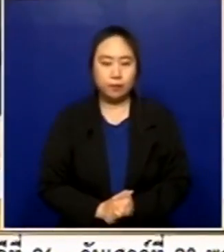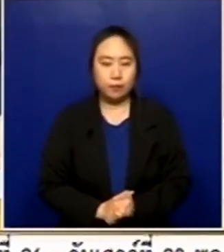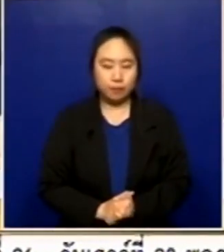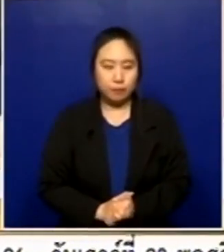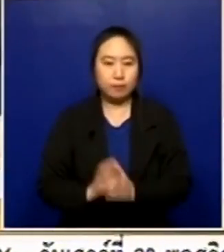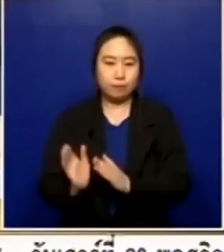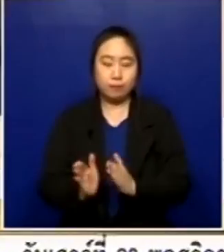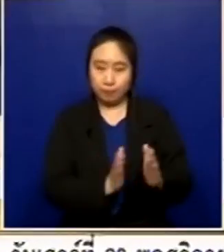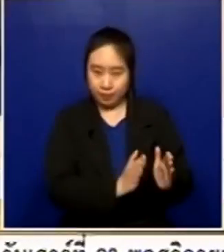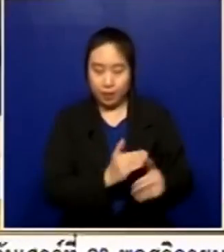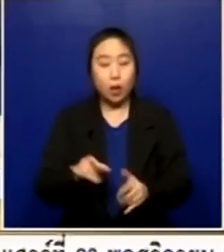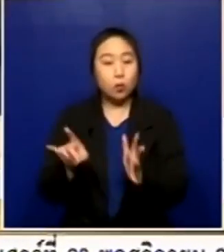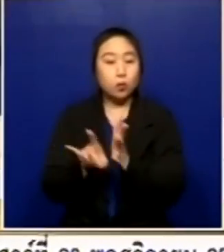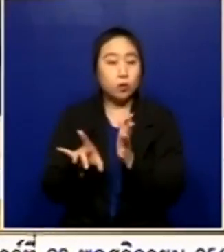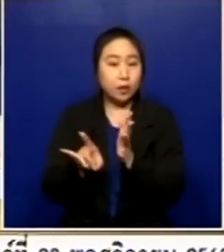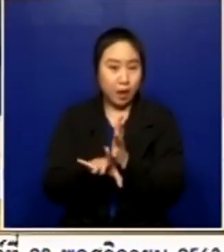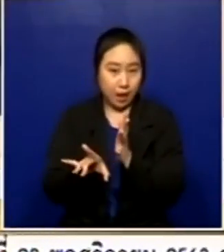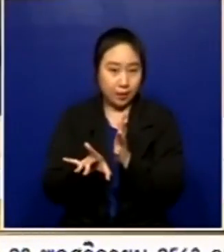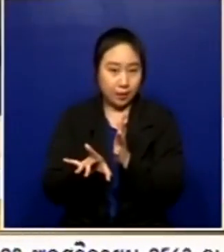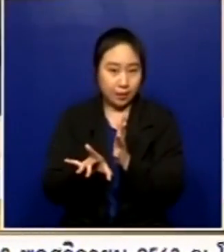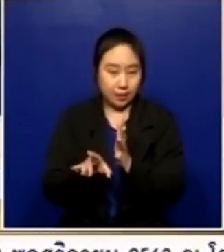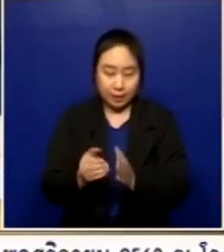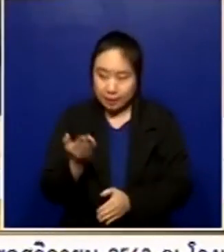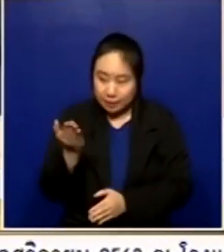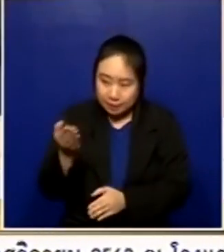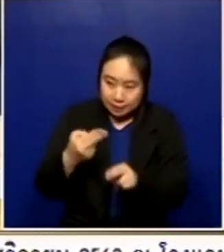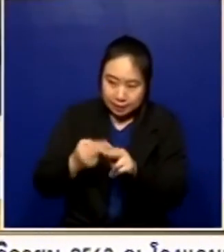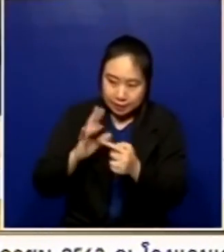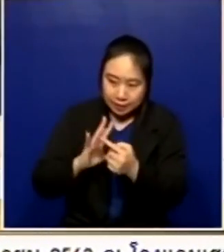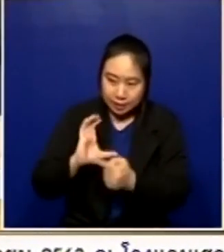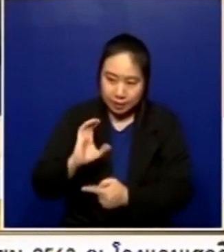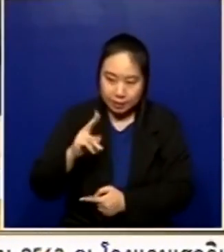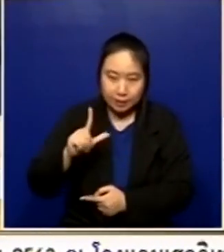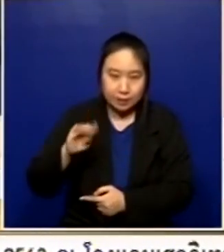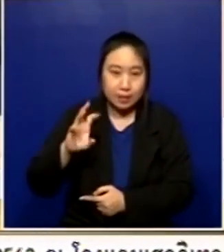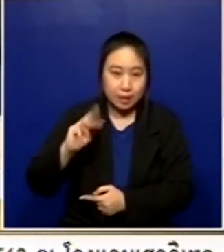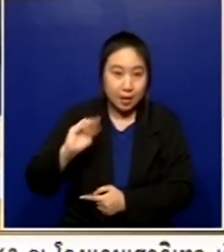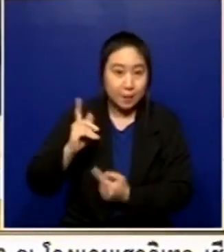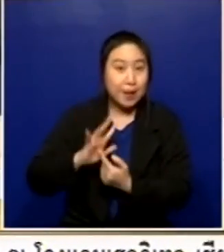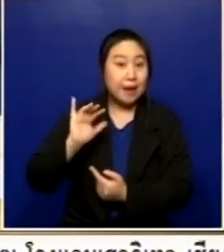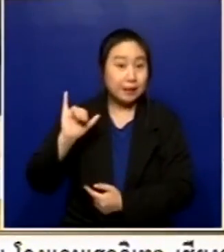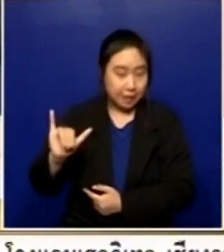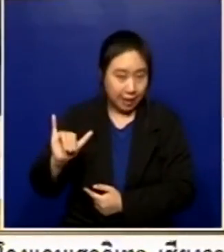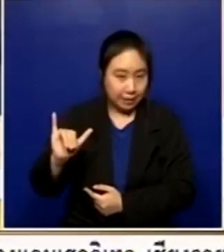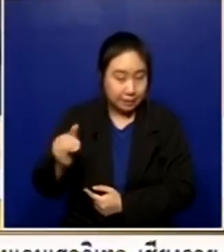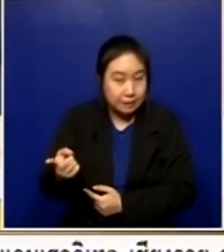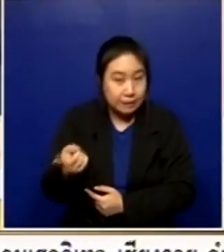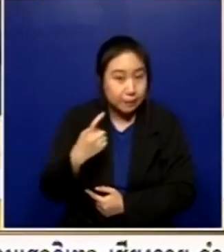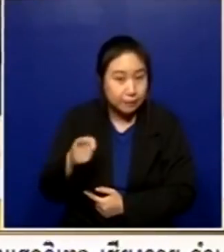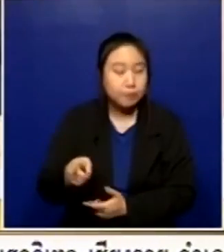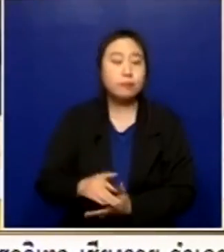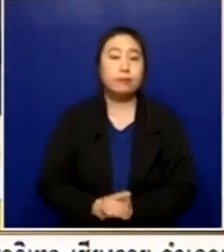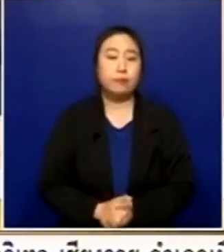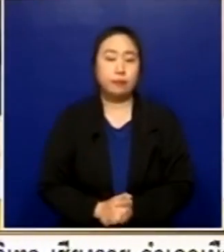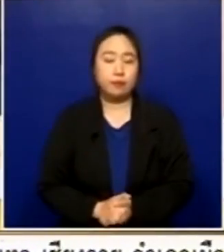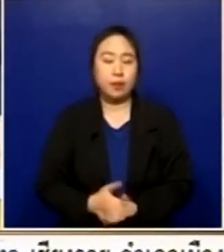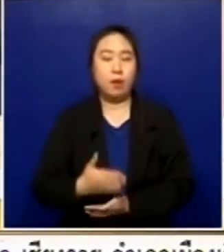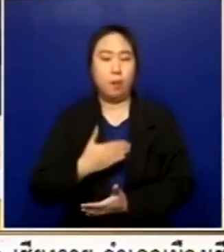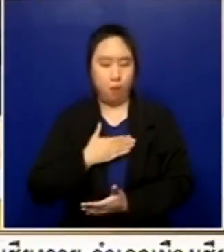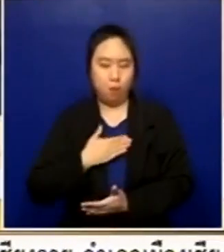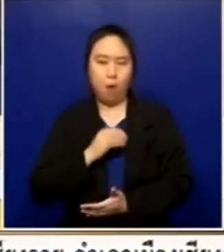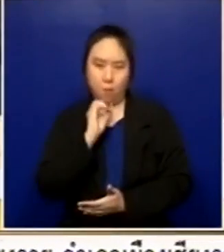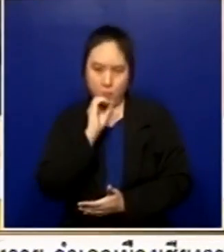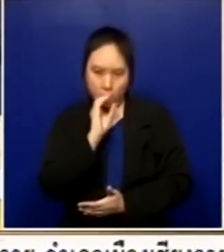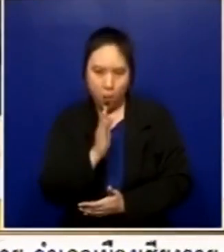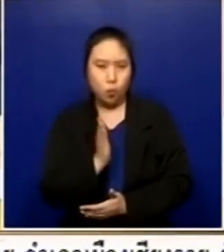เรื่องนึงครับสุดท้ายนะครับที่ท่านเฉลิมชัยเครืองามนะครับได้ตั้งประเด็นไว้แต่ผมไม่ตรงๆนะครับ